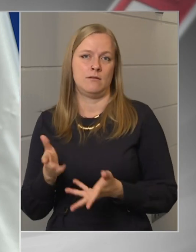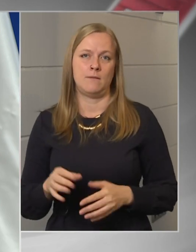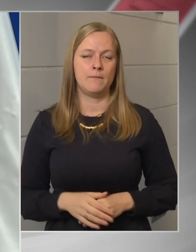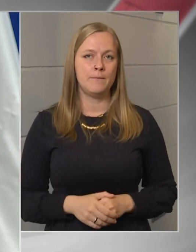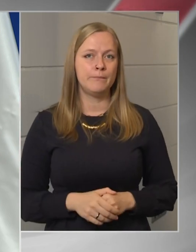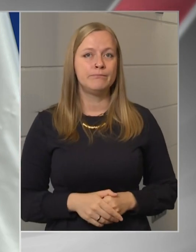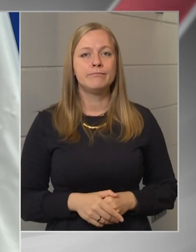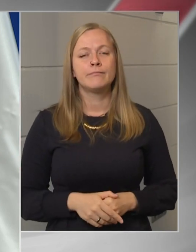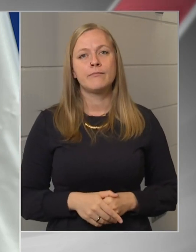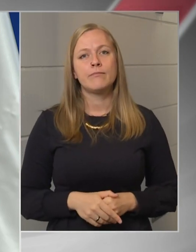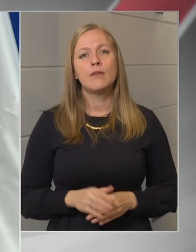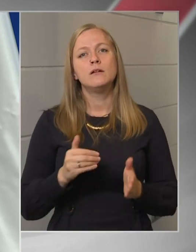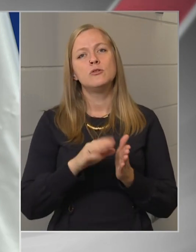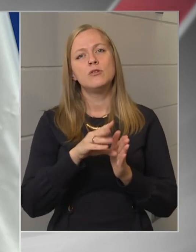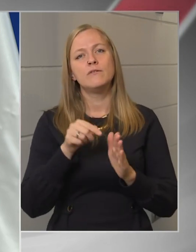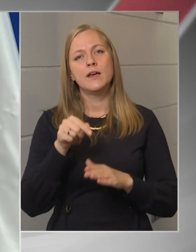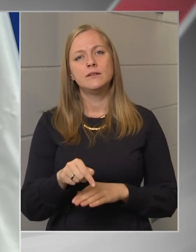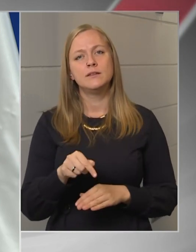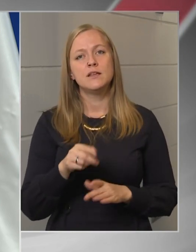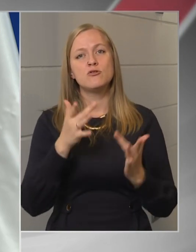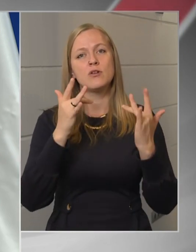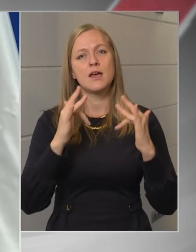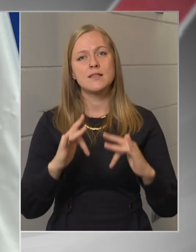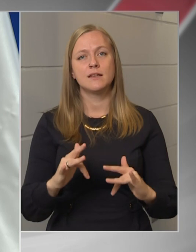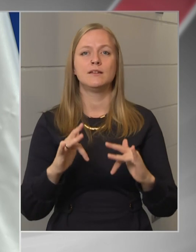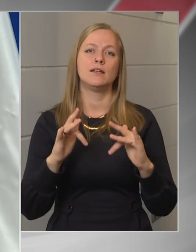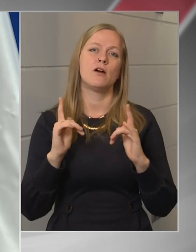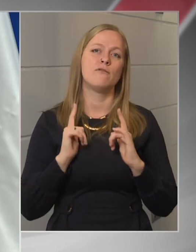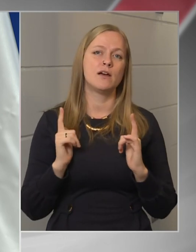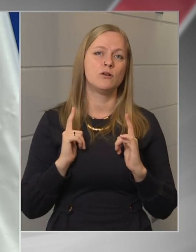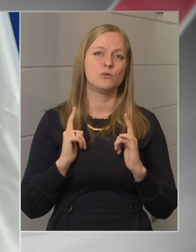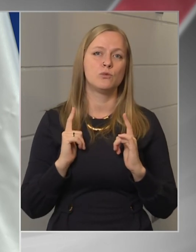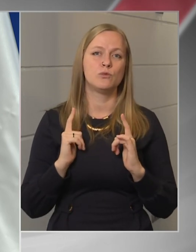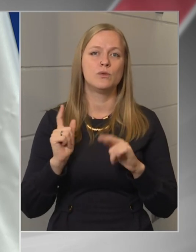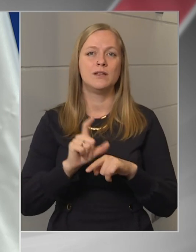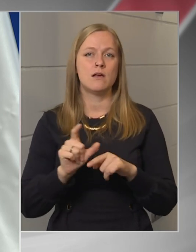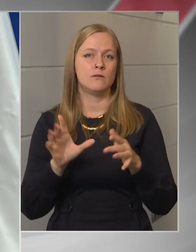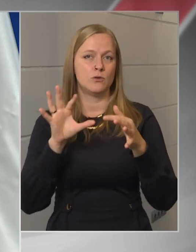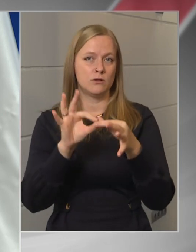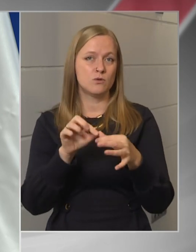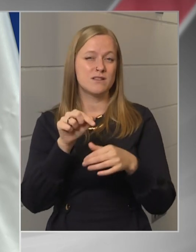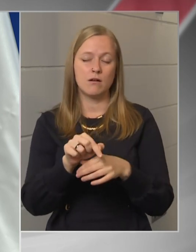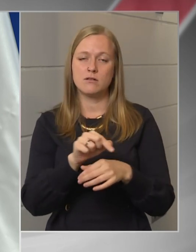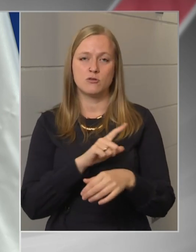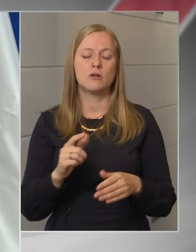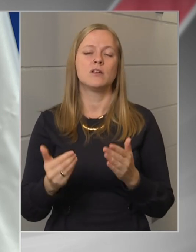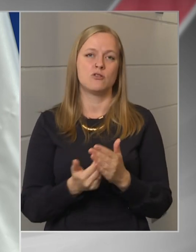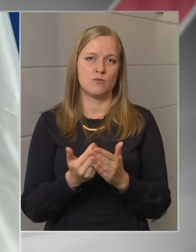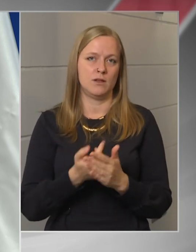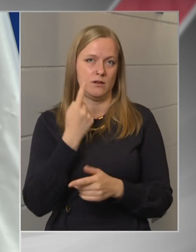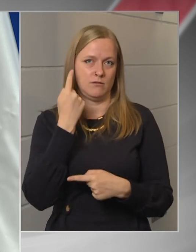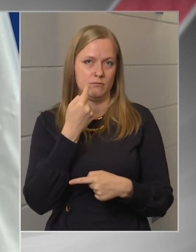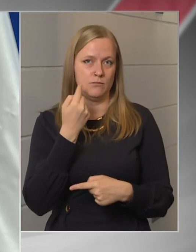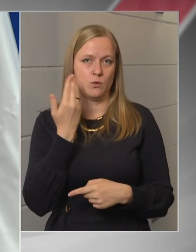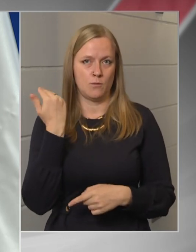Mi pedig a költségvetés helyzetére és a várható hiányra vonatkozik ott csak elisméten tudom azt, amit